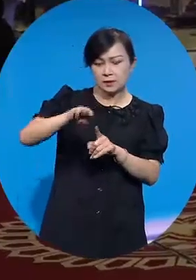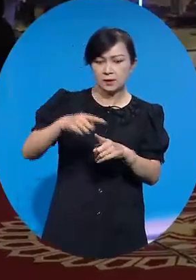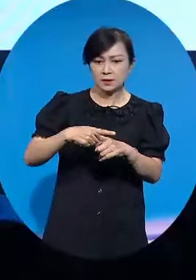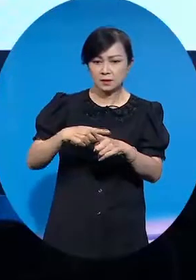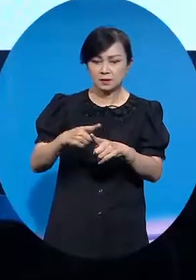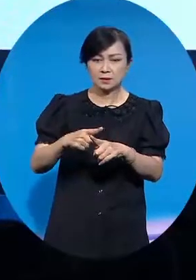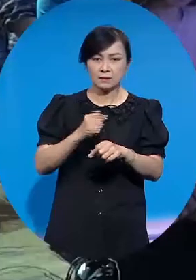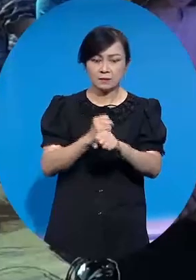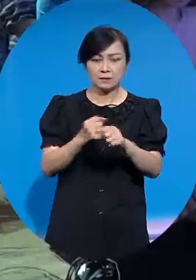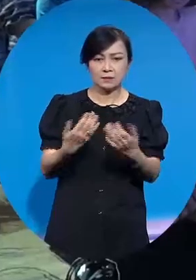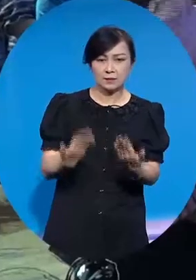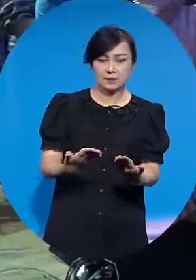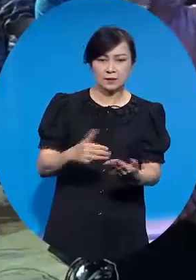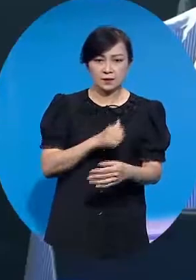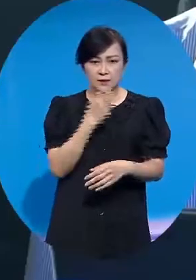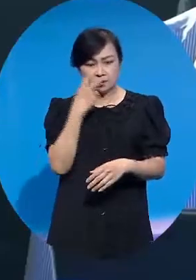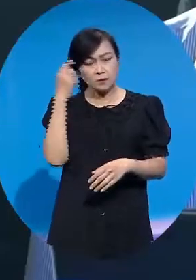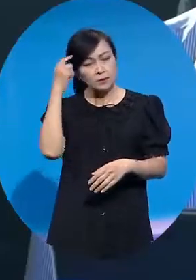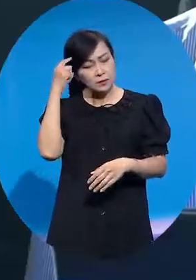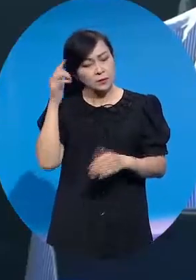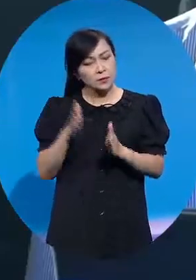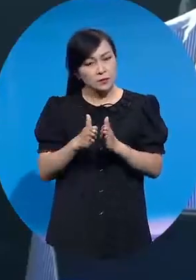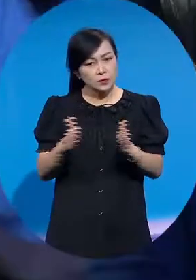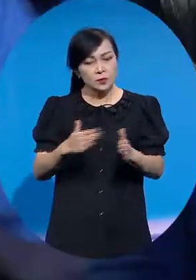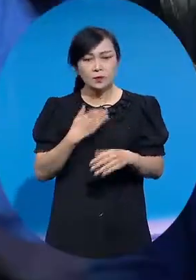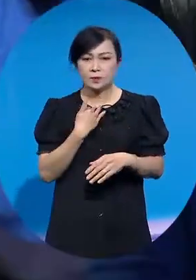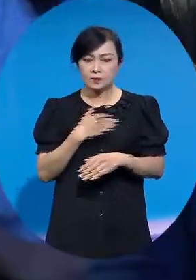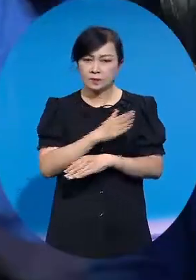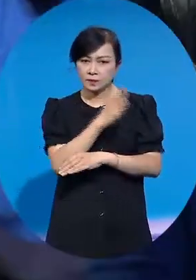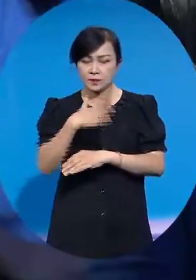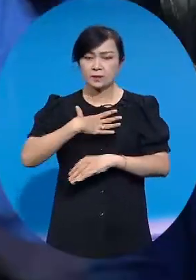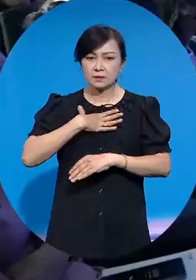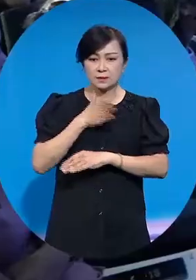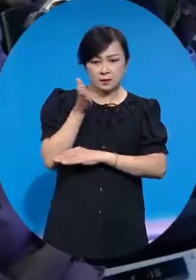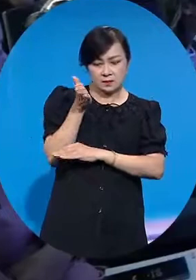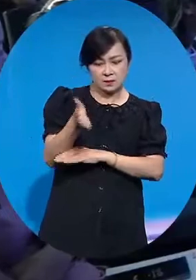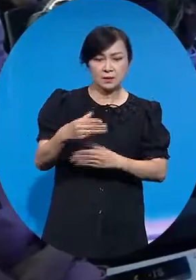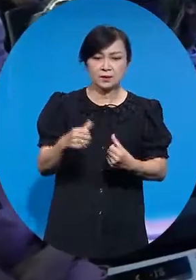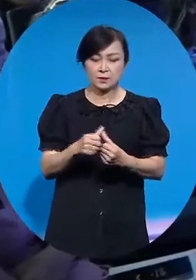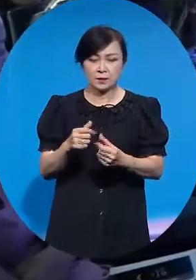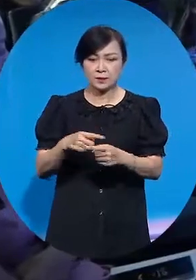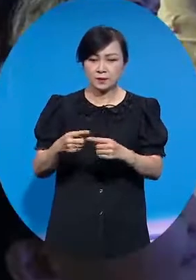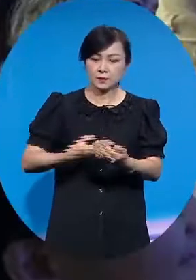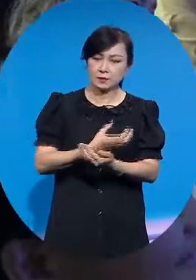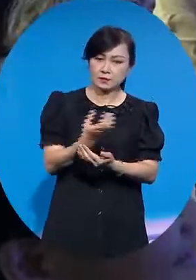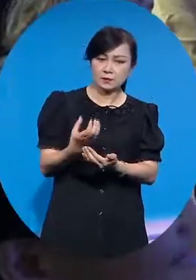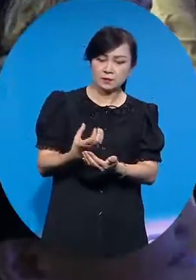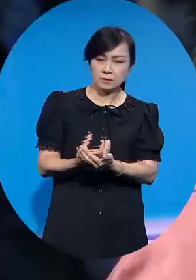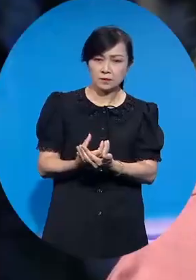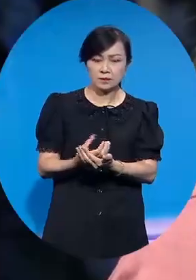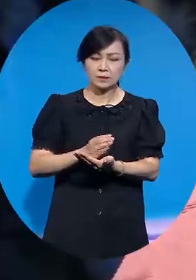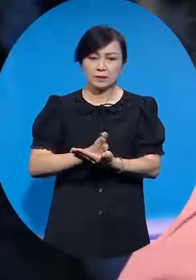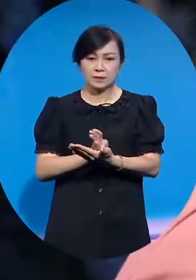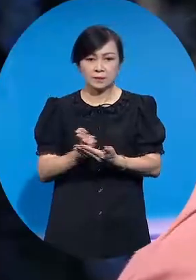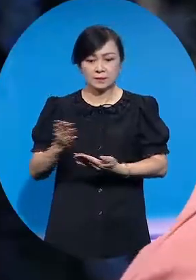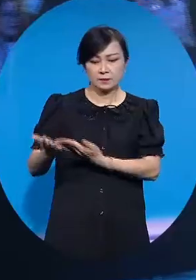trị của công việc hiện nay, khiến người xem suy ngẫm nhiều hơn về những mong muốn phát triển bản thân, hướng đến những đóng góp giá trị cho cộng đồng. Trong phần chia